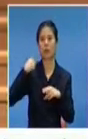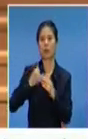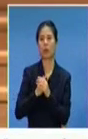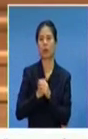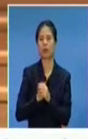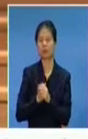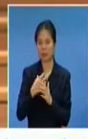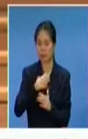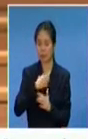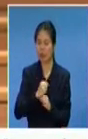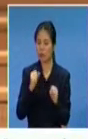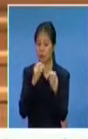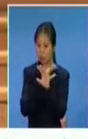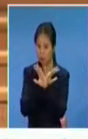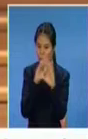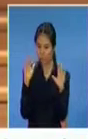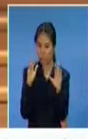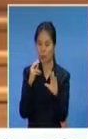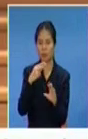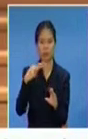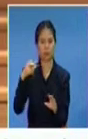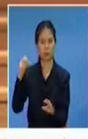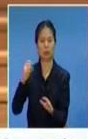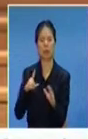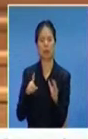ก หลักสูตรนี้อยู่หลายครั้ง